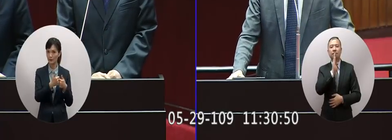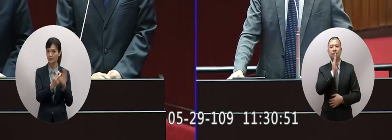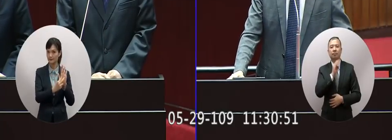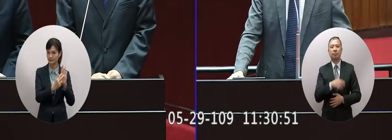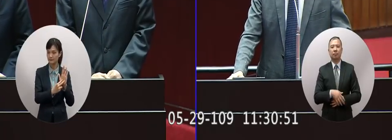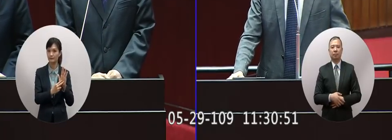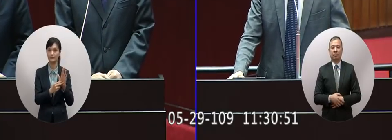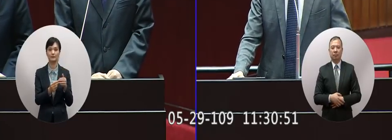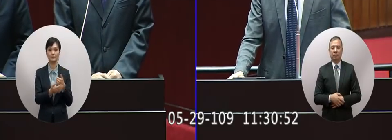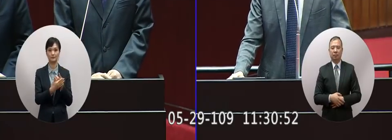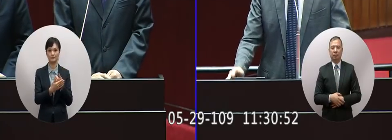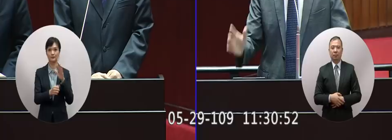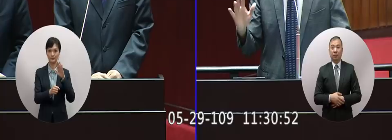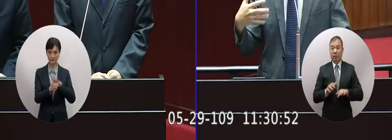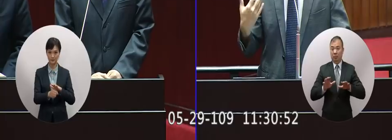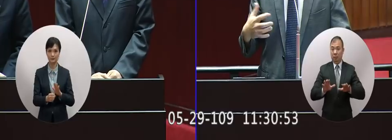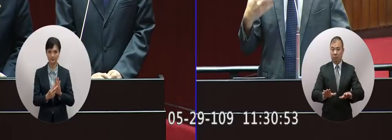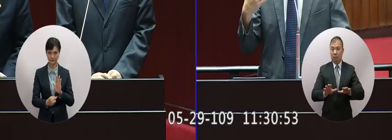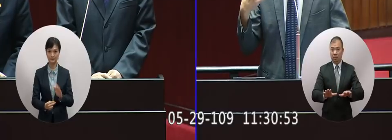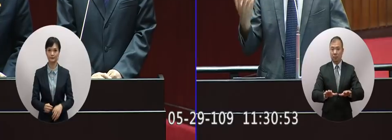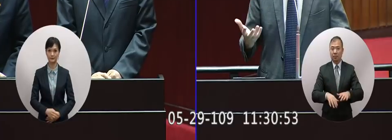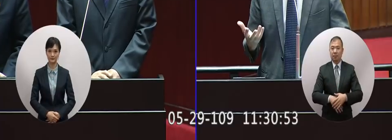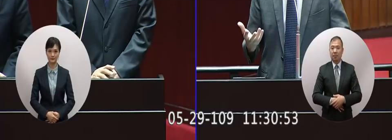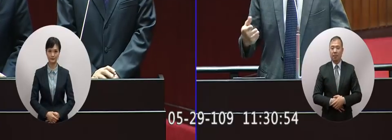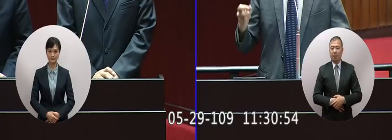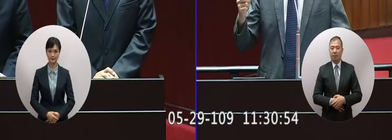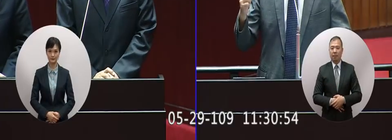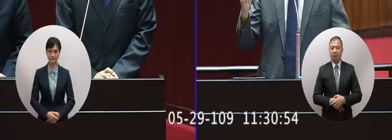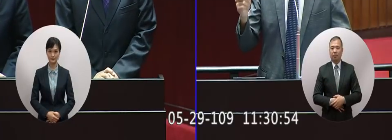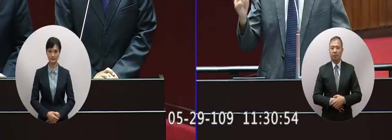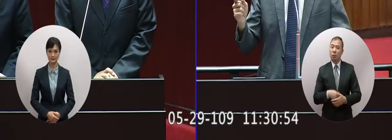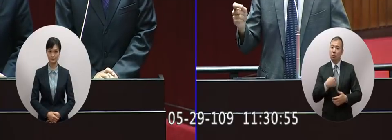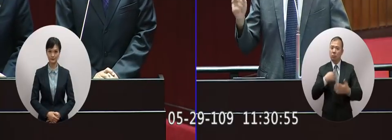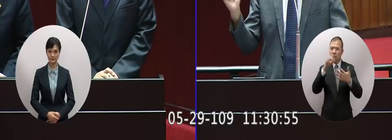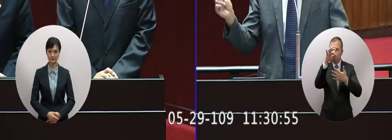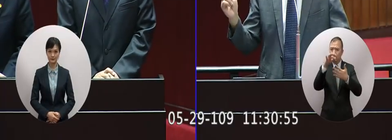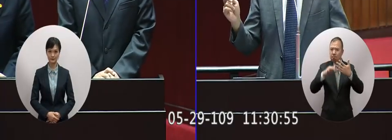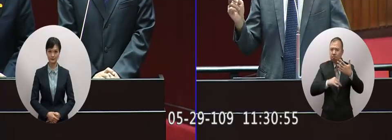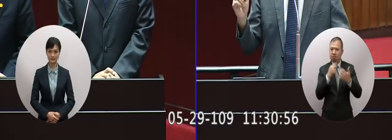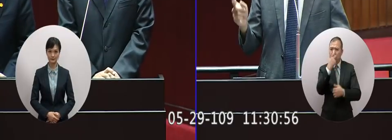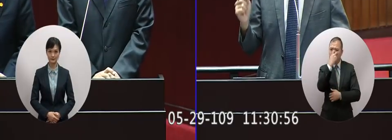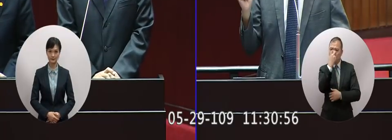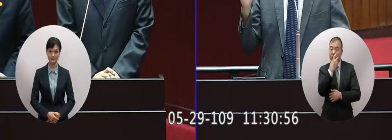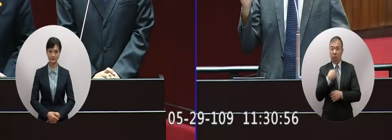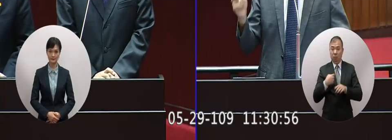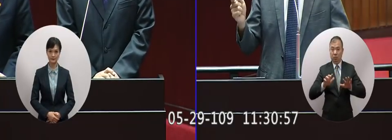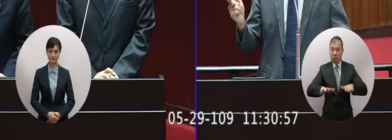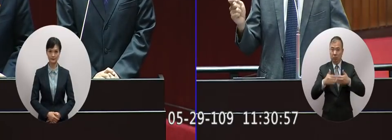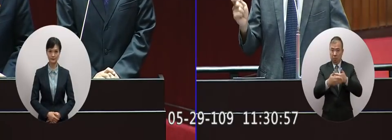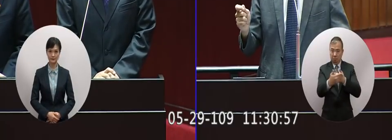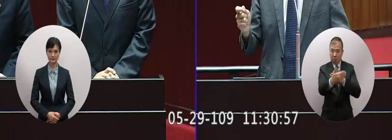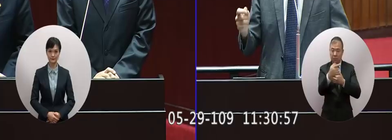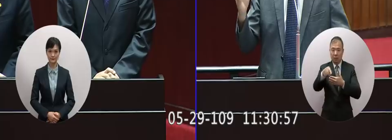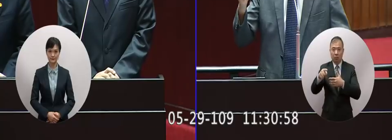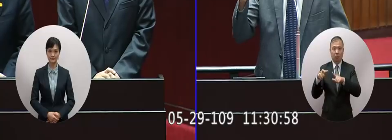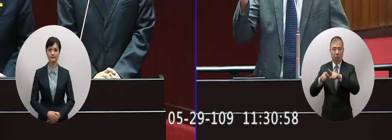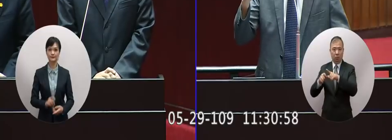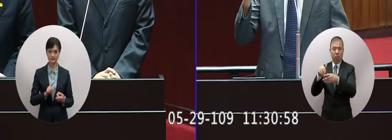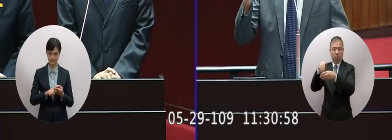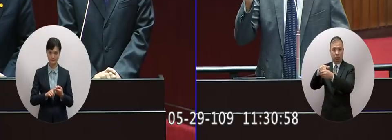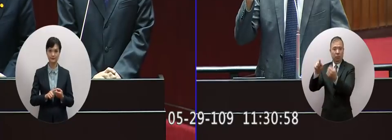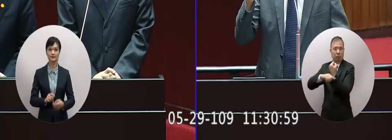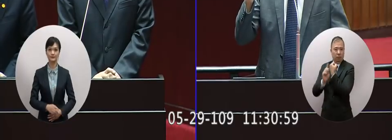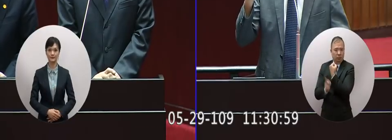是，其实哈，目前因为在现有的在制度上，就是说我们程序上的法令也现在还是只有用公投法这边嘛，因为它